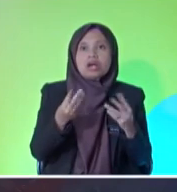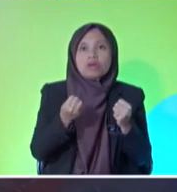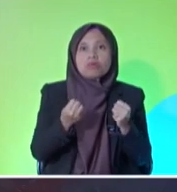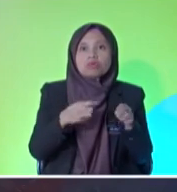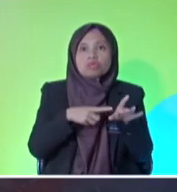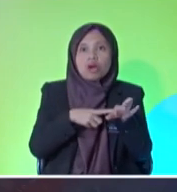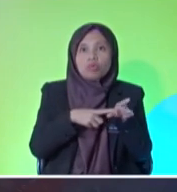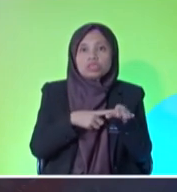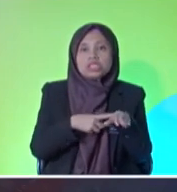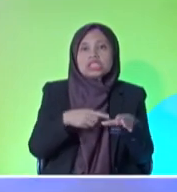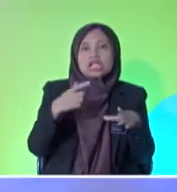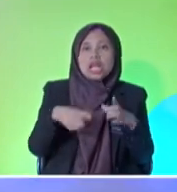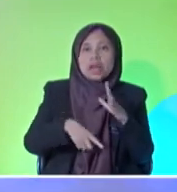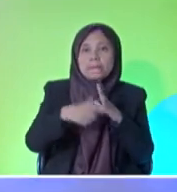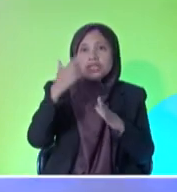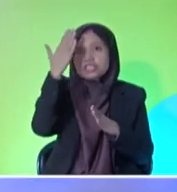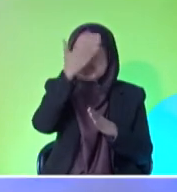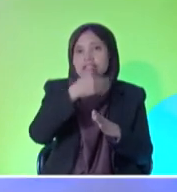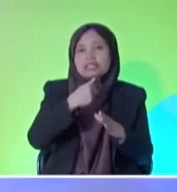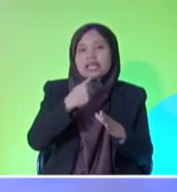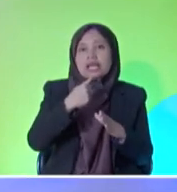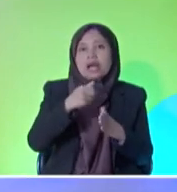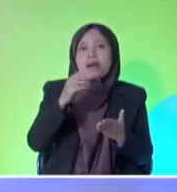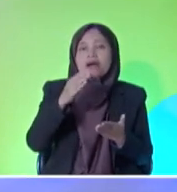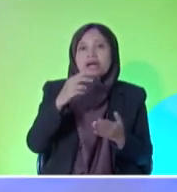nampak lebih segar kita lihat